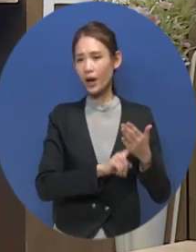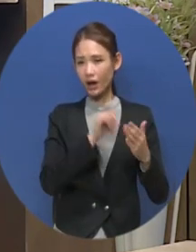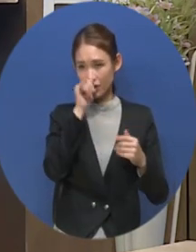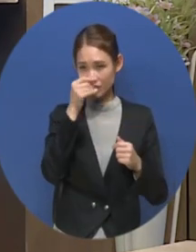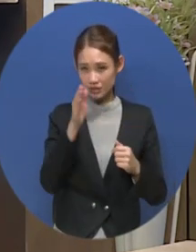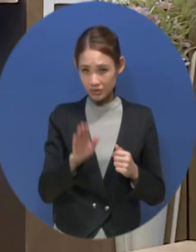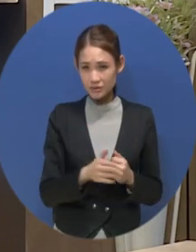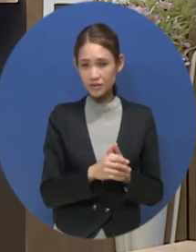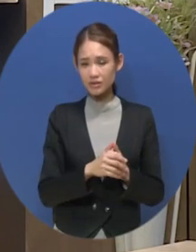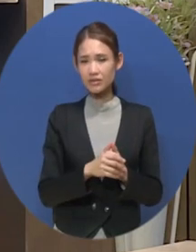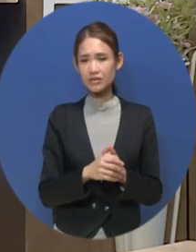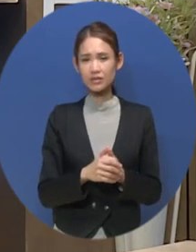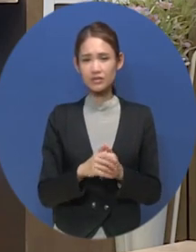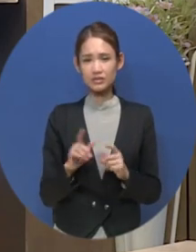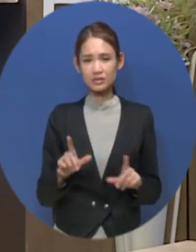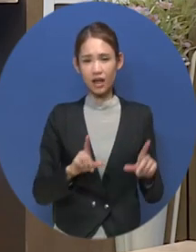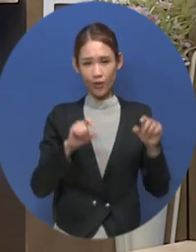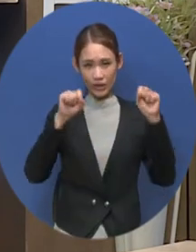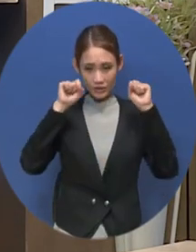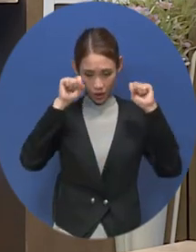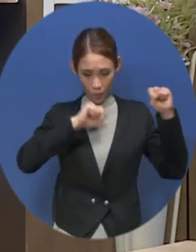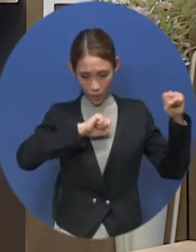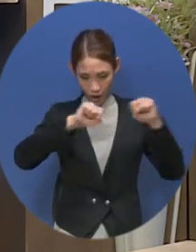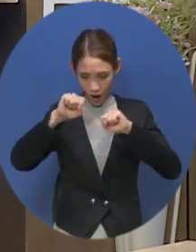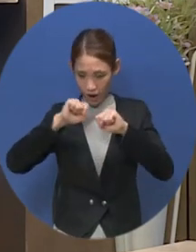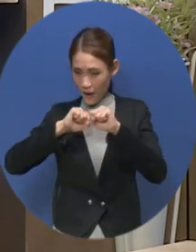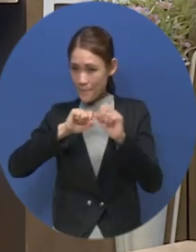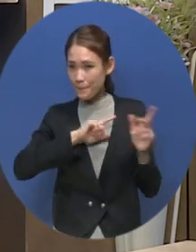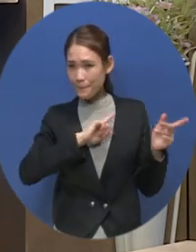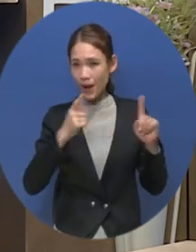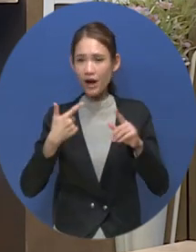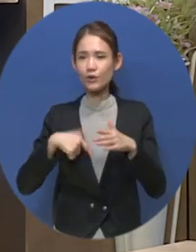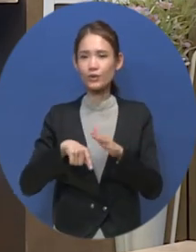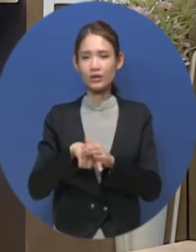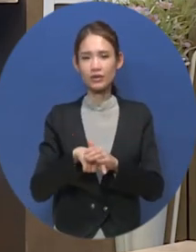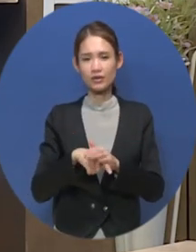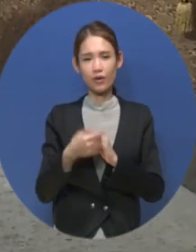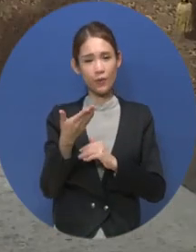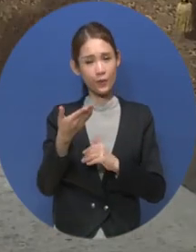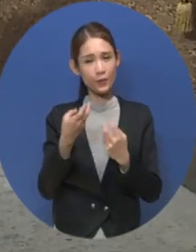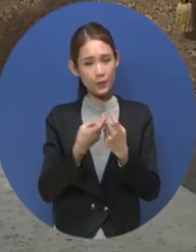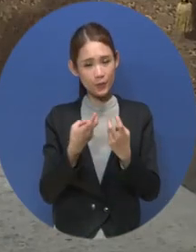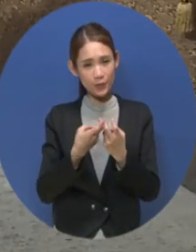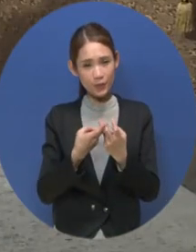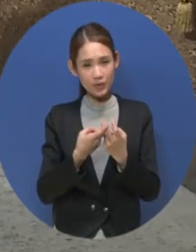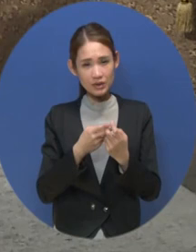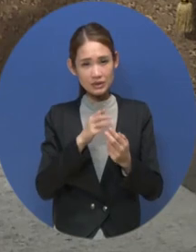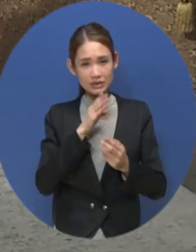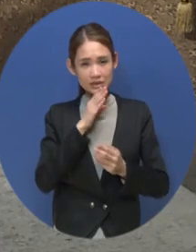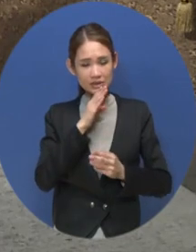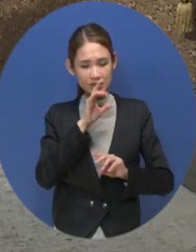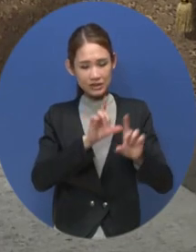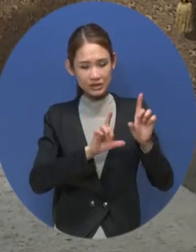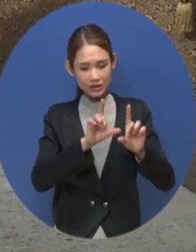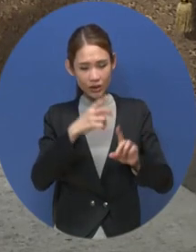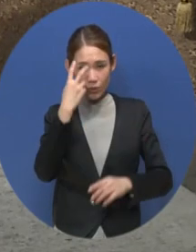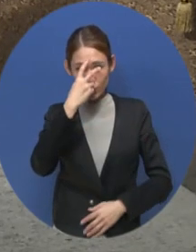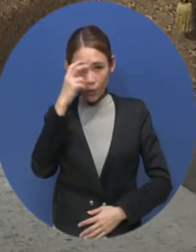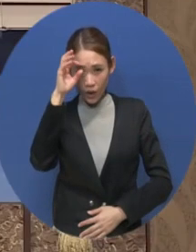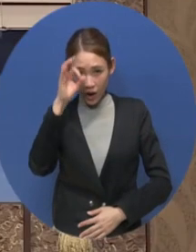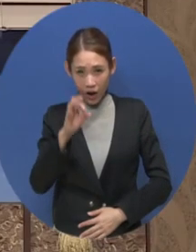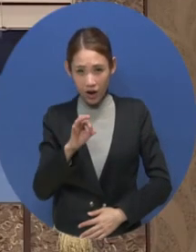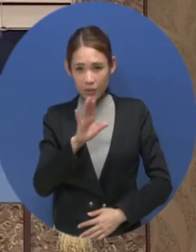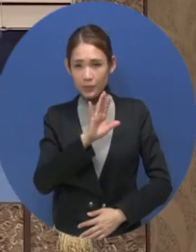이 장애인들의 생활체육의 활성화를 위해서는 좀 어떻게 해야 된다고 생각을 하시나요? 그러니까 이번에 이제 실태조사를 보면 사실은 그 네. 비장애인에